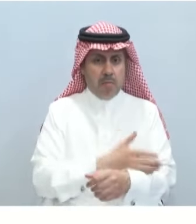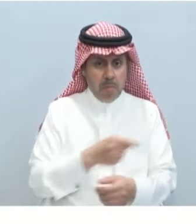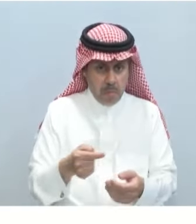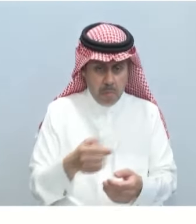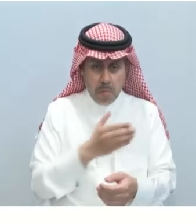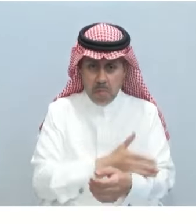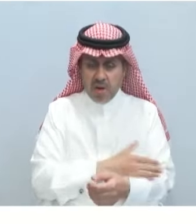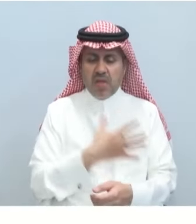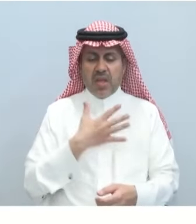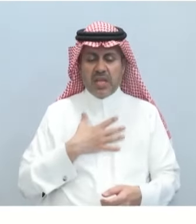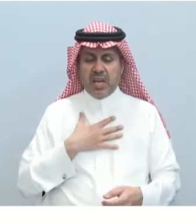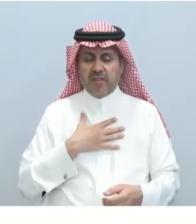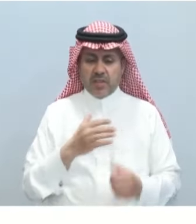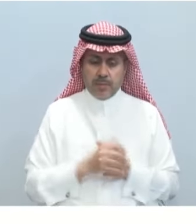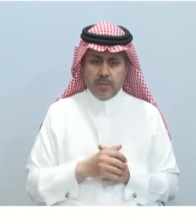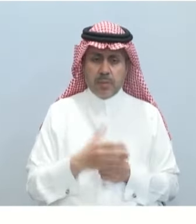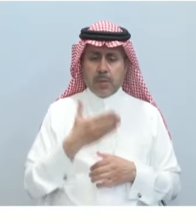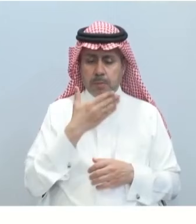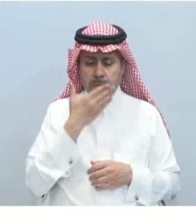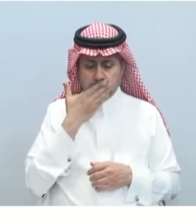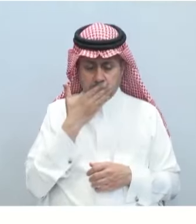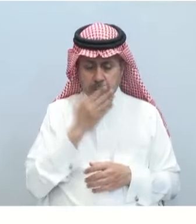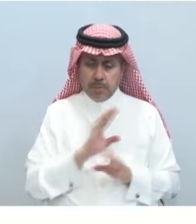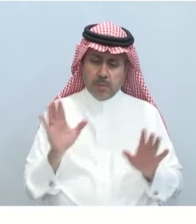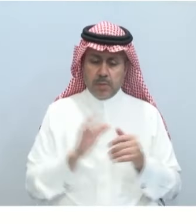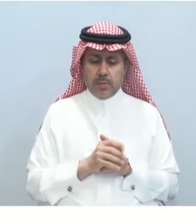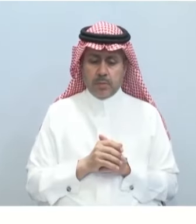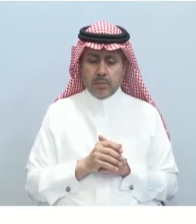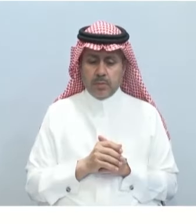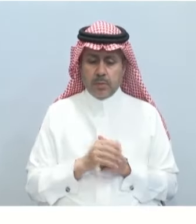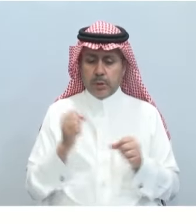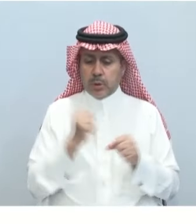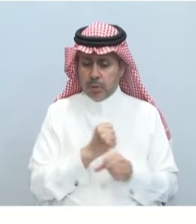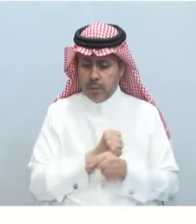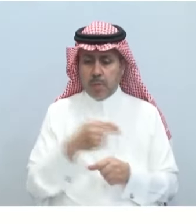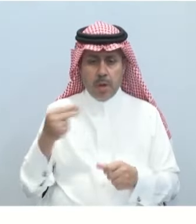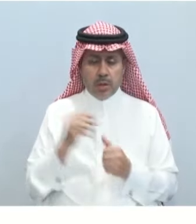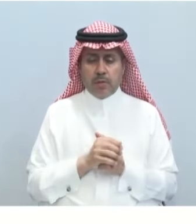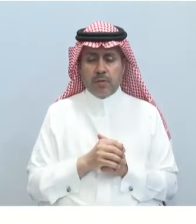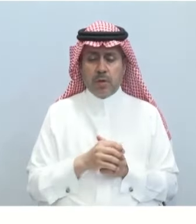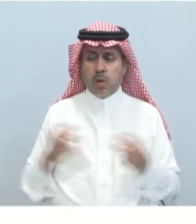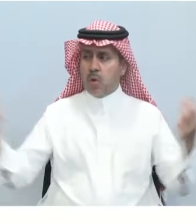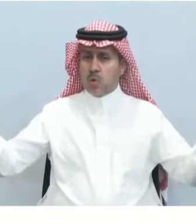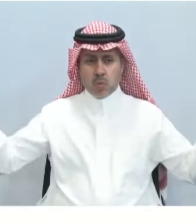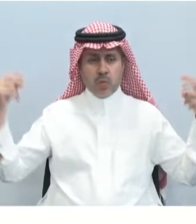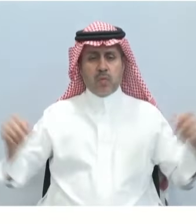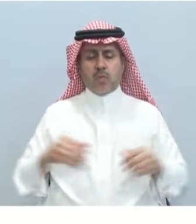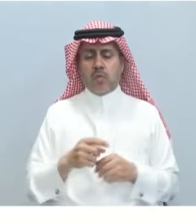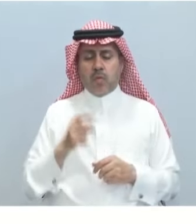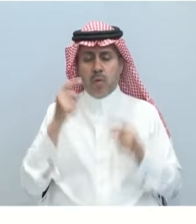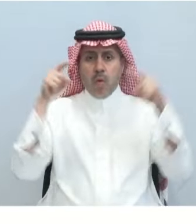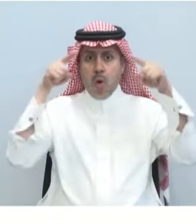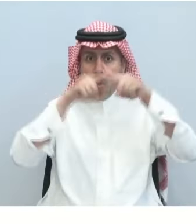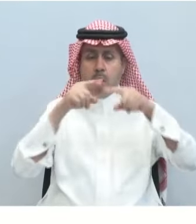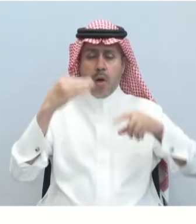منه بصمت لمده مده واستمر هذا التصرف من عاطف امام الجميع دون ان يتدخل